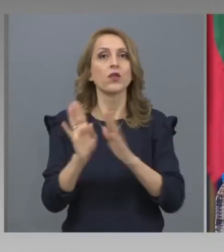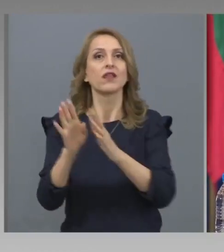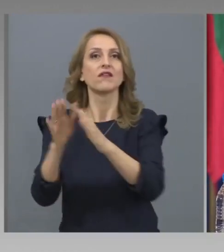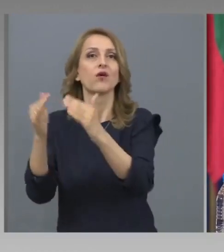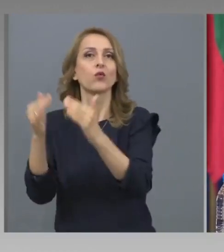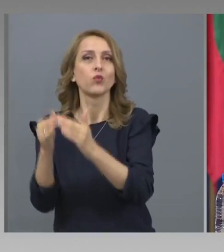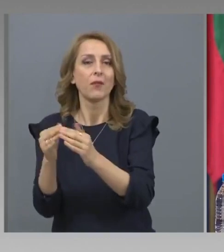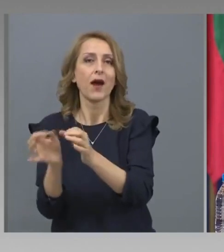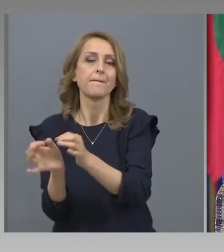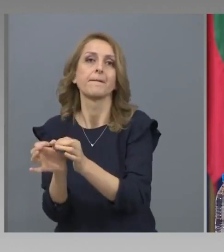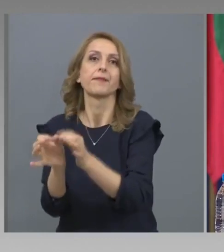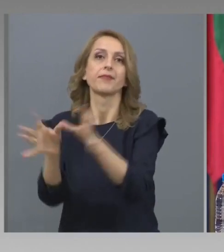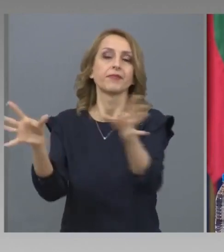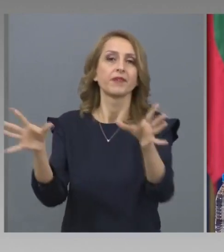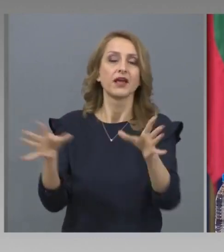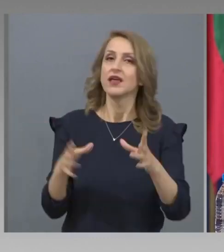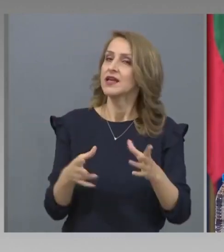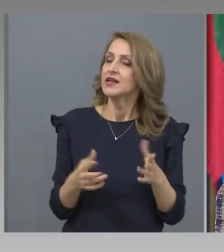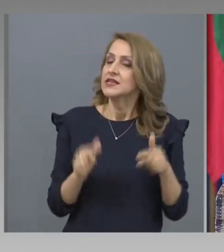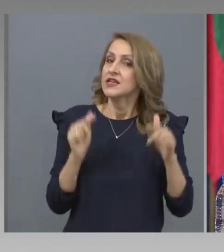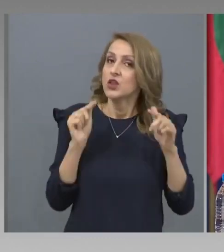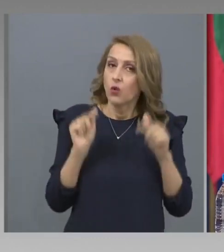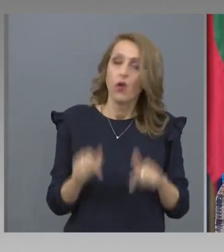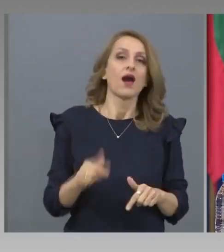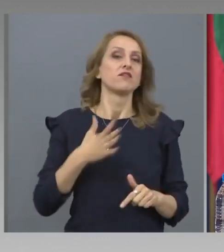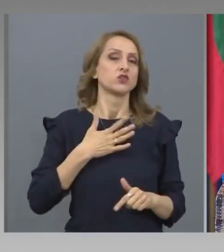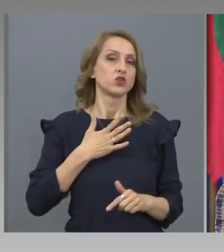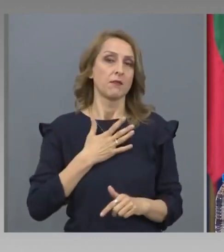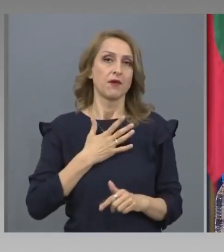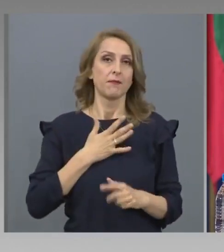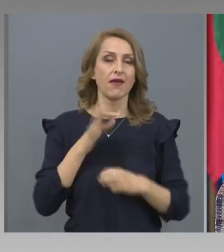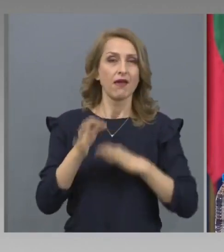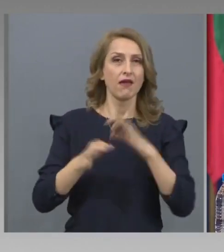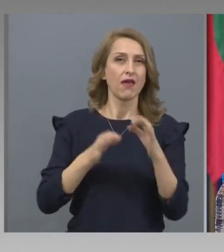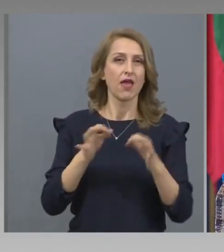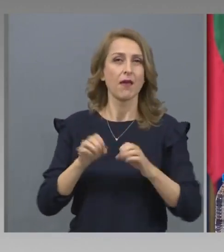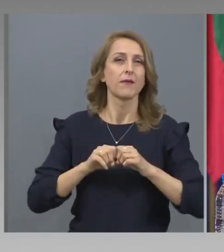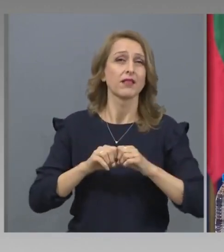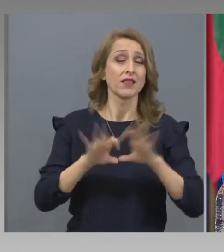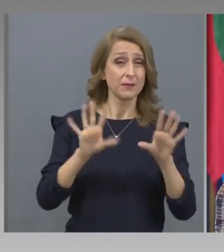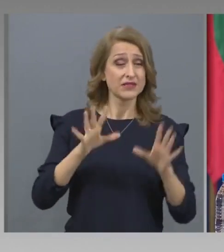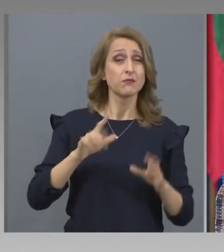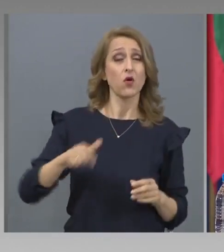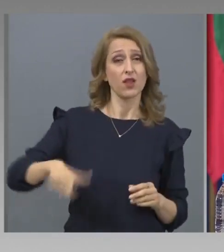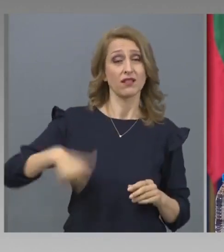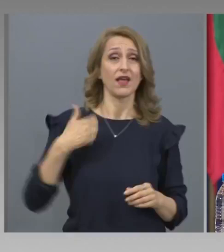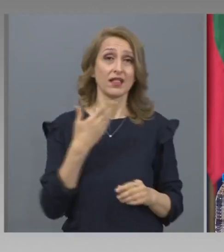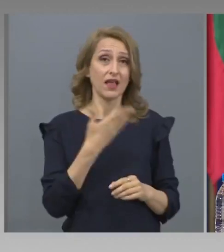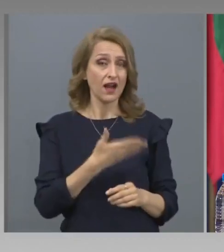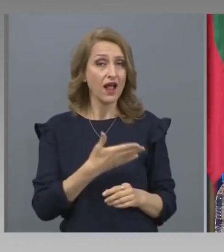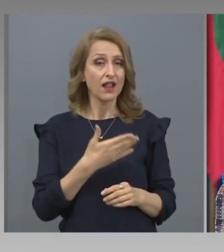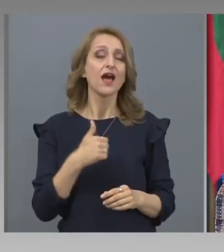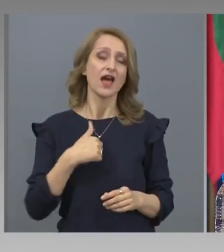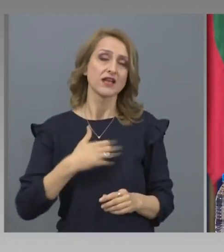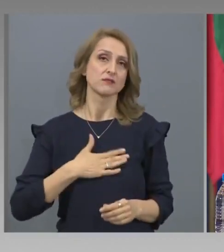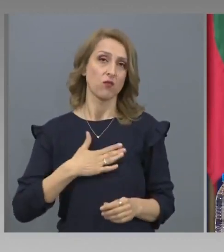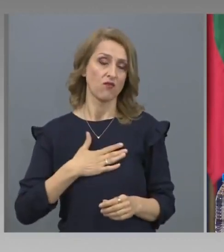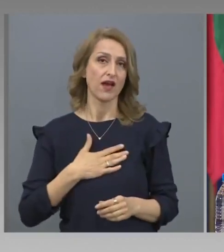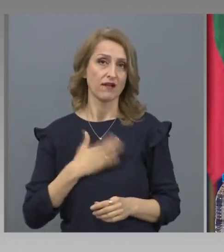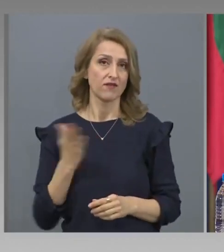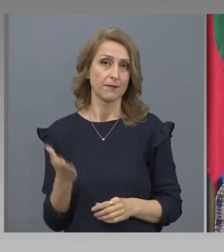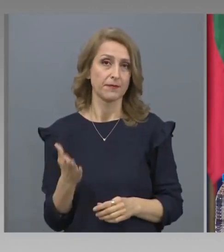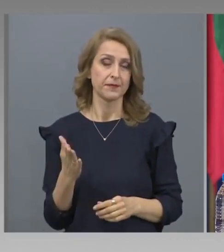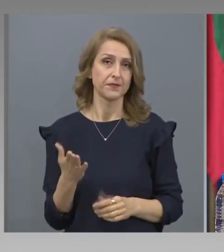И тогава вече ще имаме епидемия, която според генерала, аз му вярвам, и затова не се